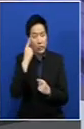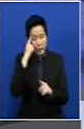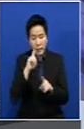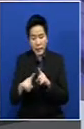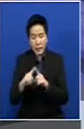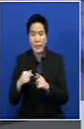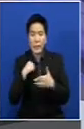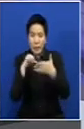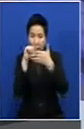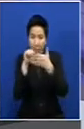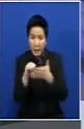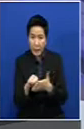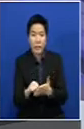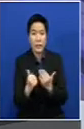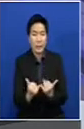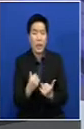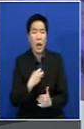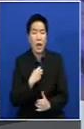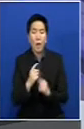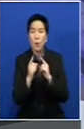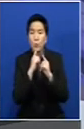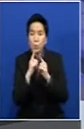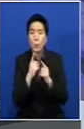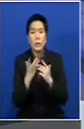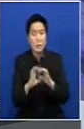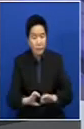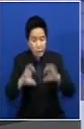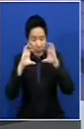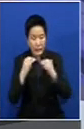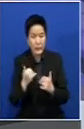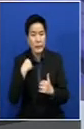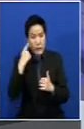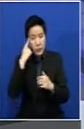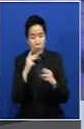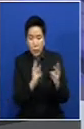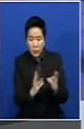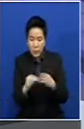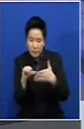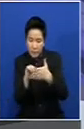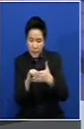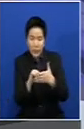ต่างๆที่อยากจะปรับแก้บางช่วงบางตอน จะเข้ามาพูดคุยกับทางรัฐบาลด้วยเลยหาทางออกประชาธิปไตยร่วมกัน ครับ